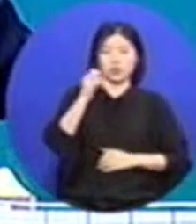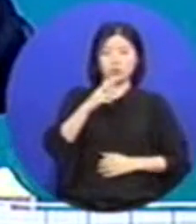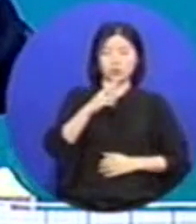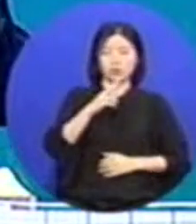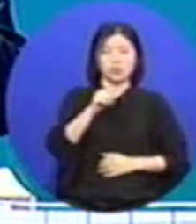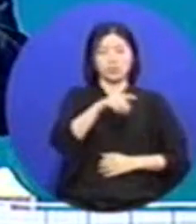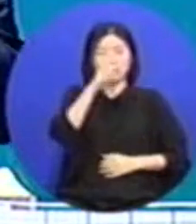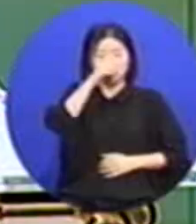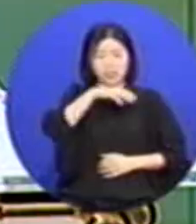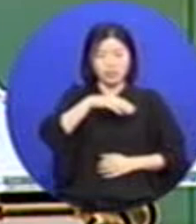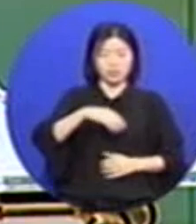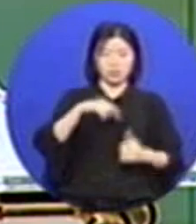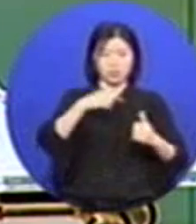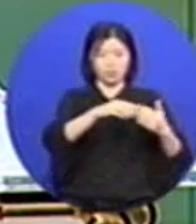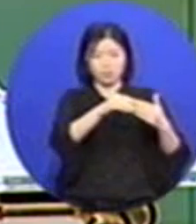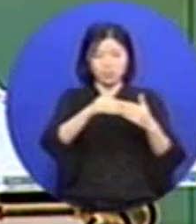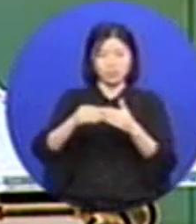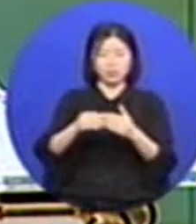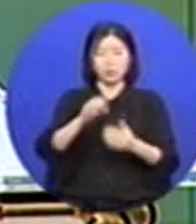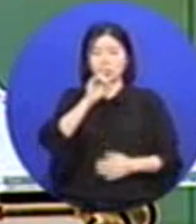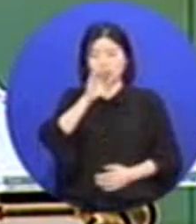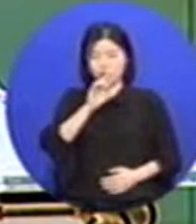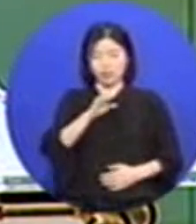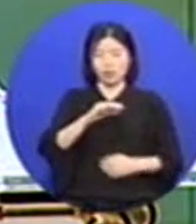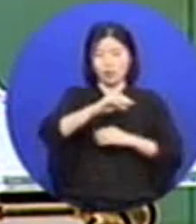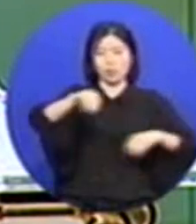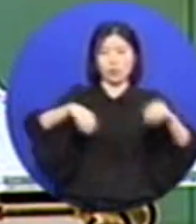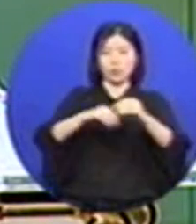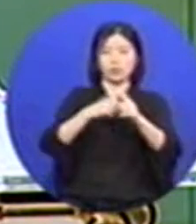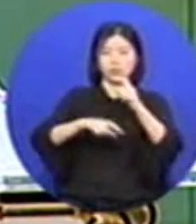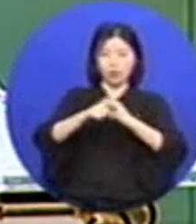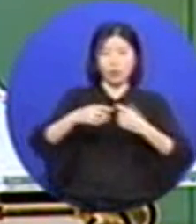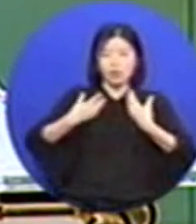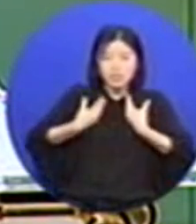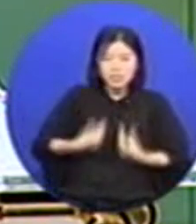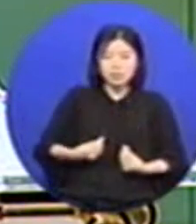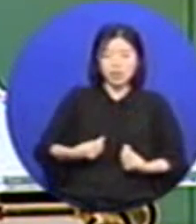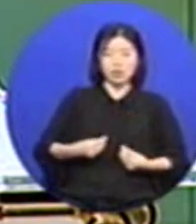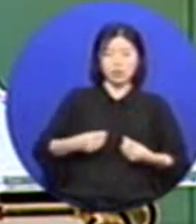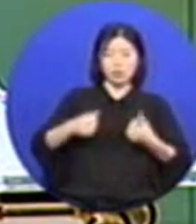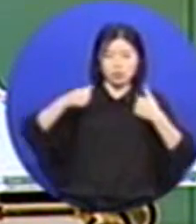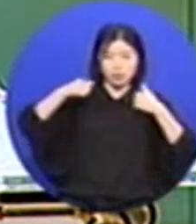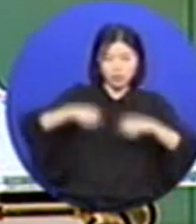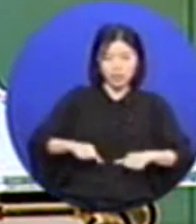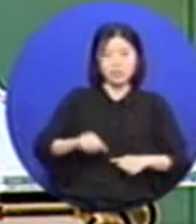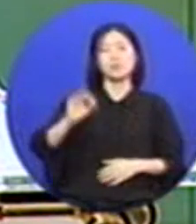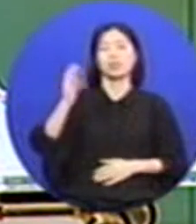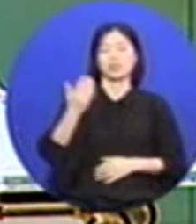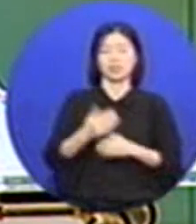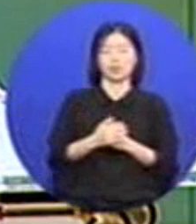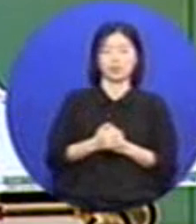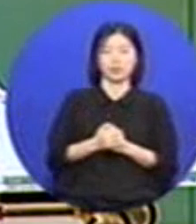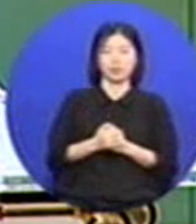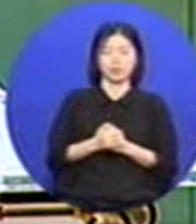그런걸 기도해도 안 되는 거더라구요 오히려 더 실망하고 더 낙심 하게 되니까